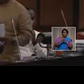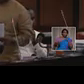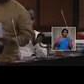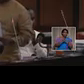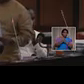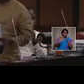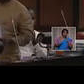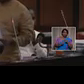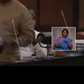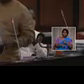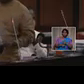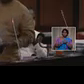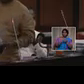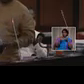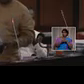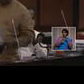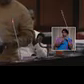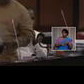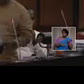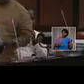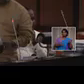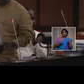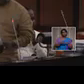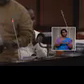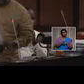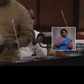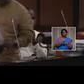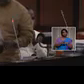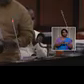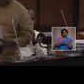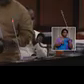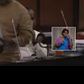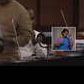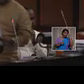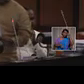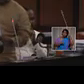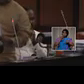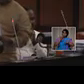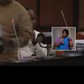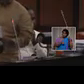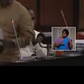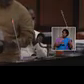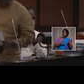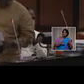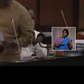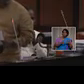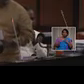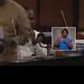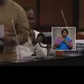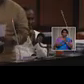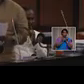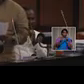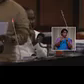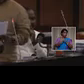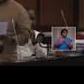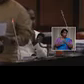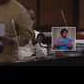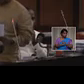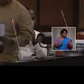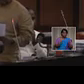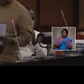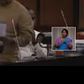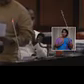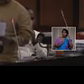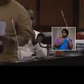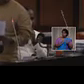கொடுக்கும் நோக்கத்துடன் தமிழ் மக்களை அச்சுறுத்தும் நடவடிக்கைகளும் நடக்கின்றது. கடந்த 3/8/2008 இரவு 8:40